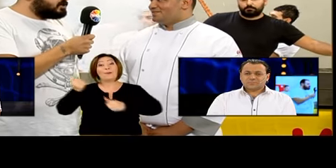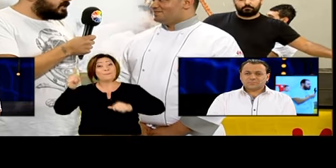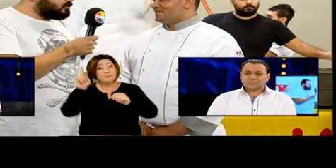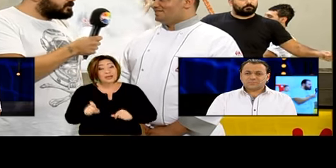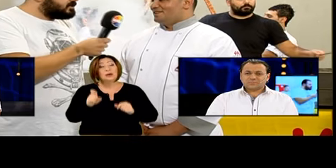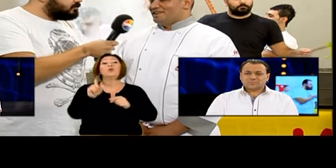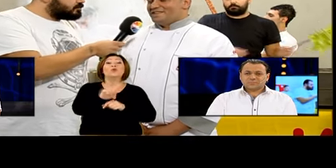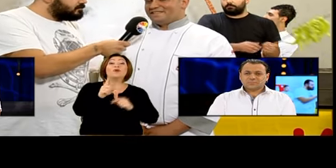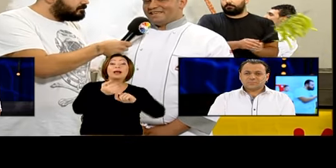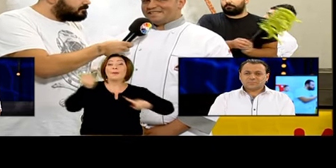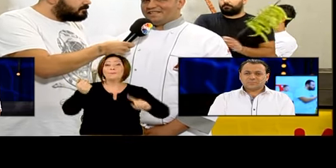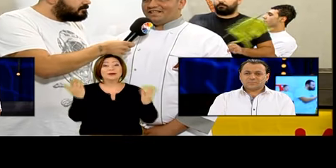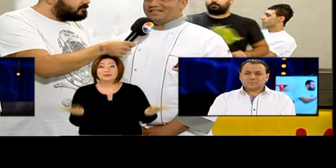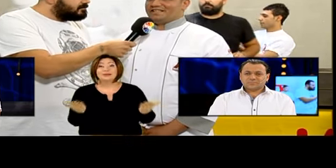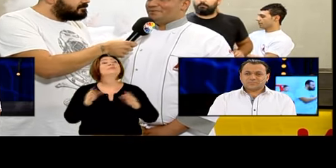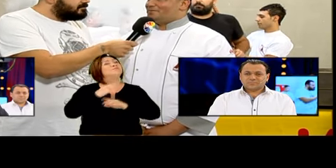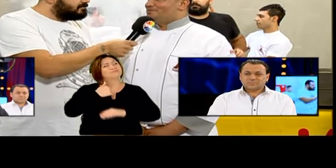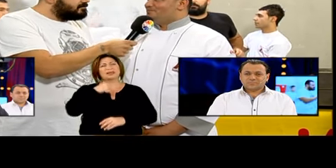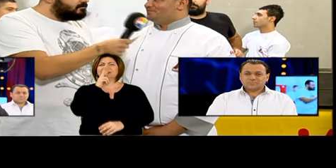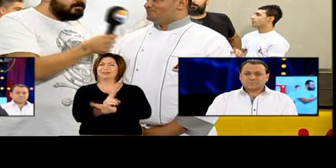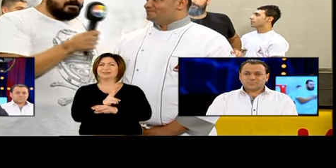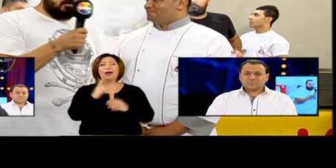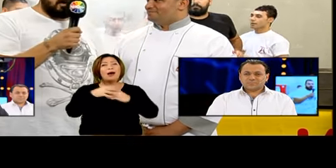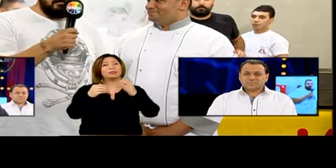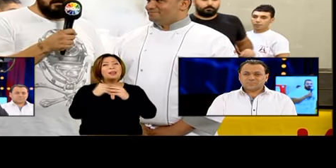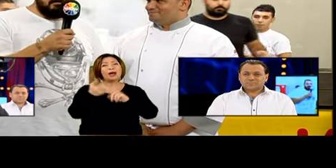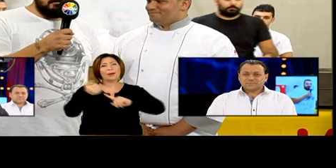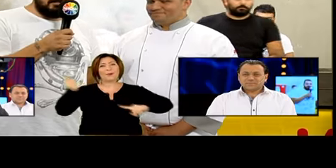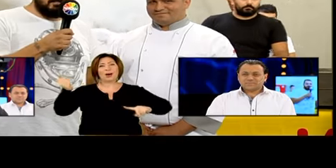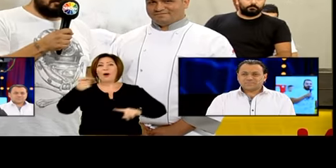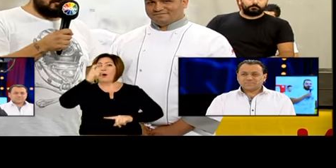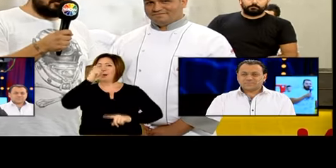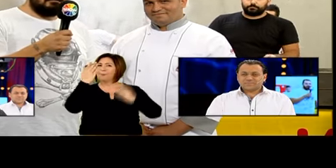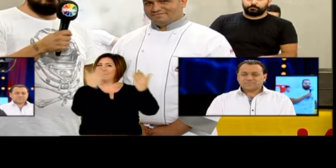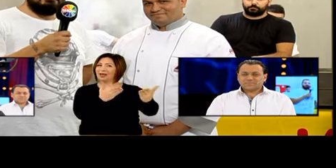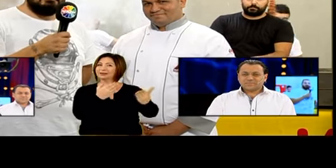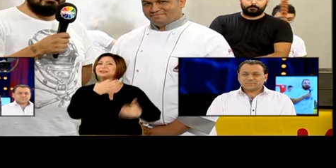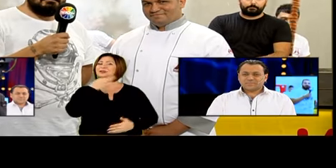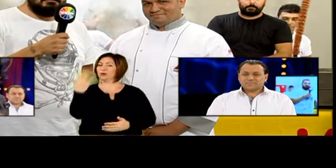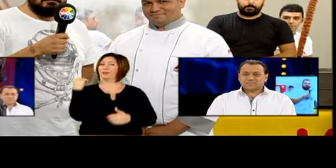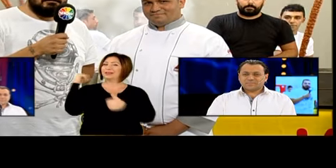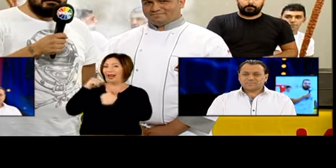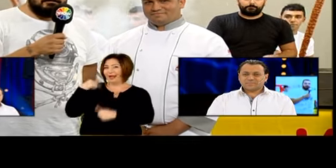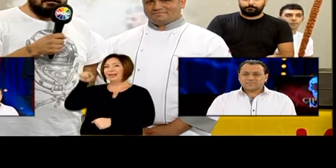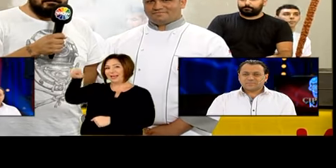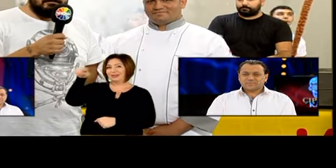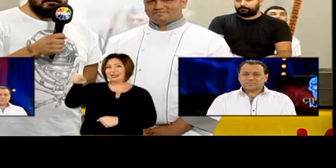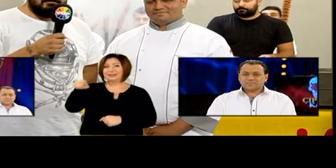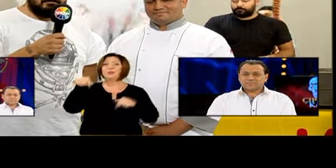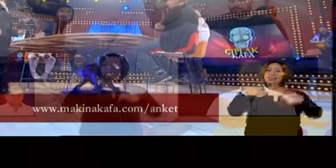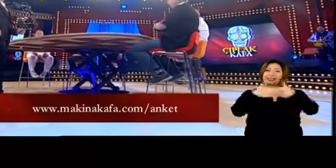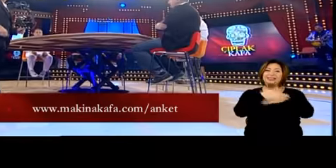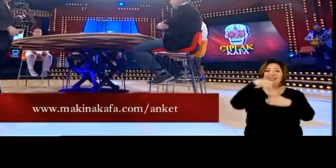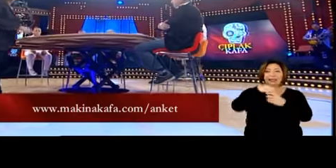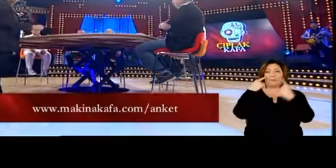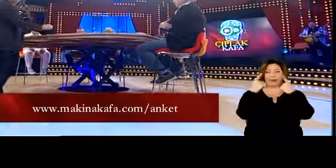mevzu içeride dönecek. Ne diyorsun? Kesinlikle Adana kebap. Okan Bey, peki, teşekkür ederim. Birazdan tekrar bağlanacağız. Şimdi bu gecenin